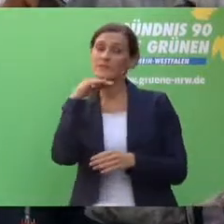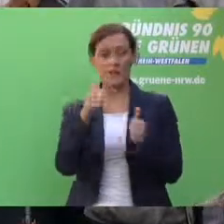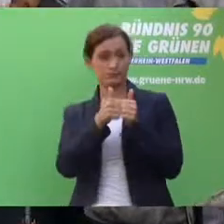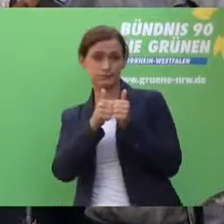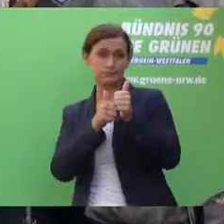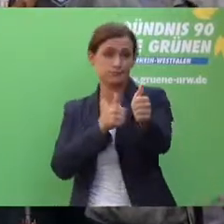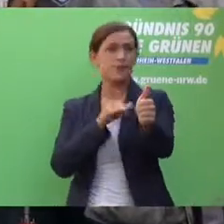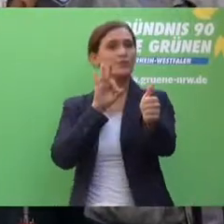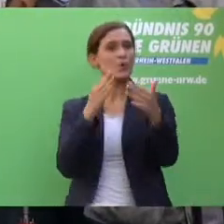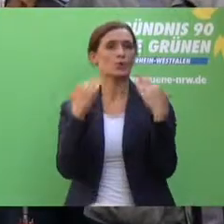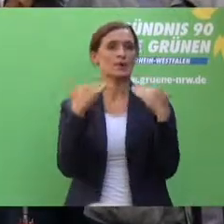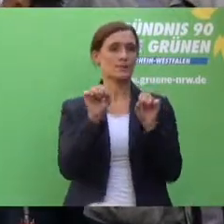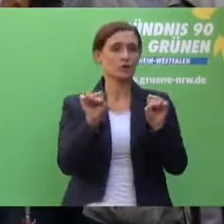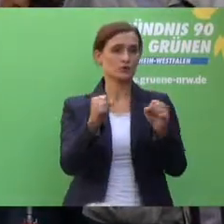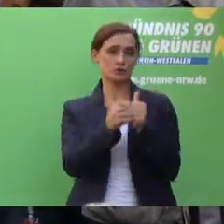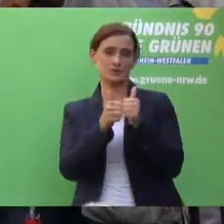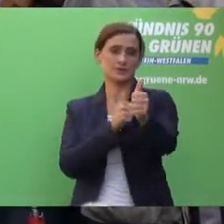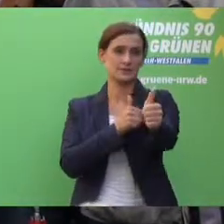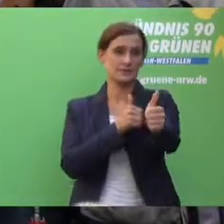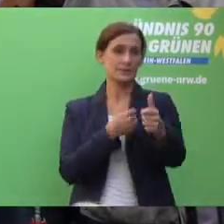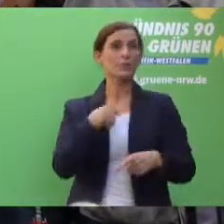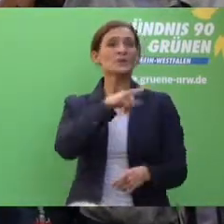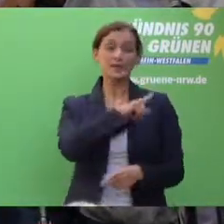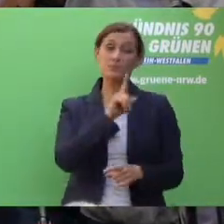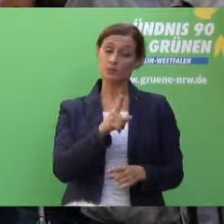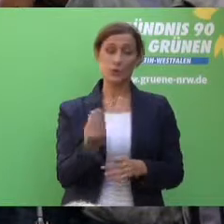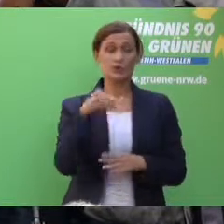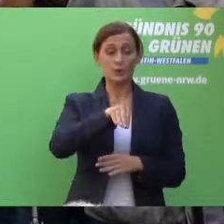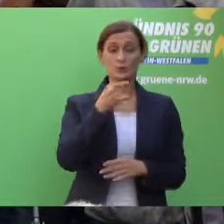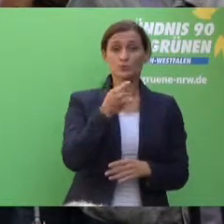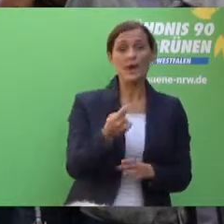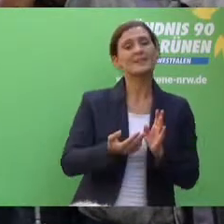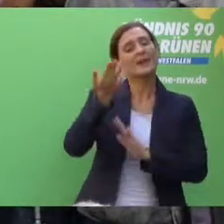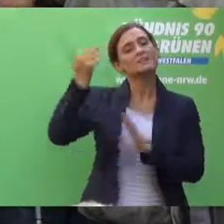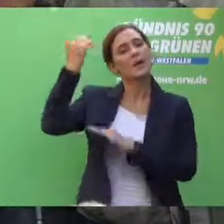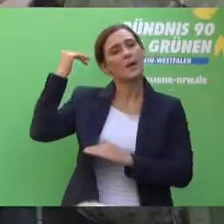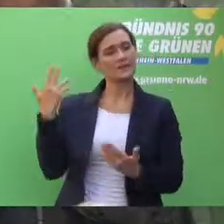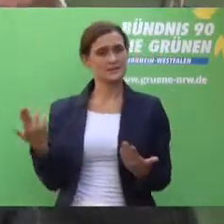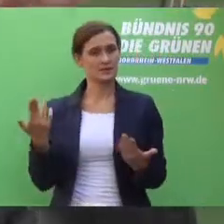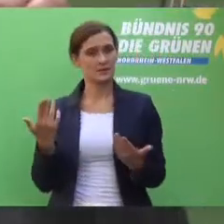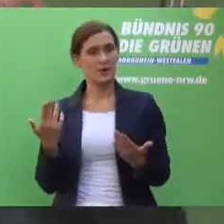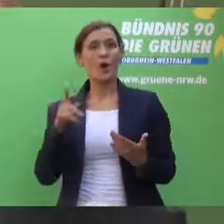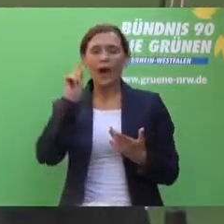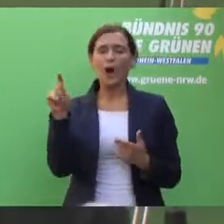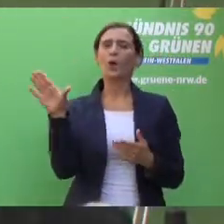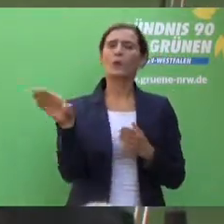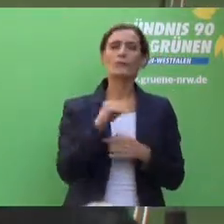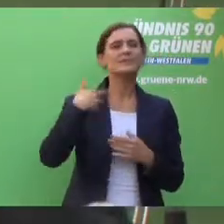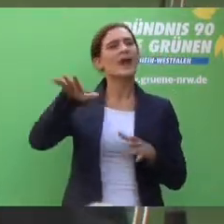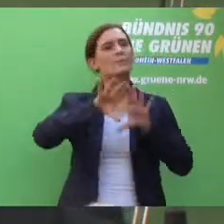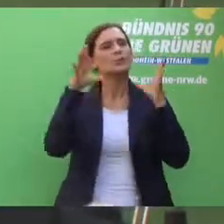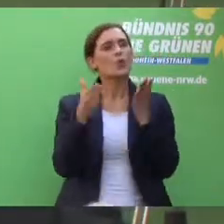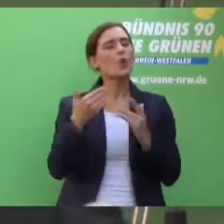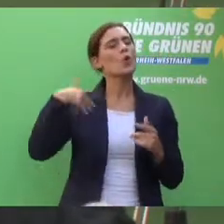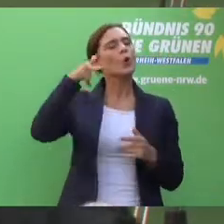bin auch im Wahlkampf mir nicht zu schade zu sagen, das war auch unter Helmut Kohl und Klaus Töpfer